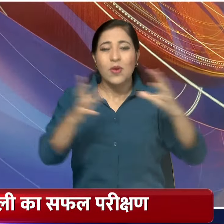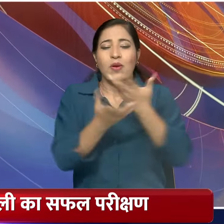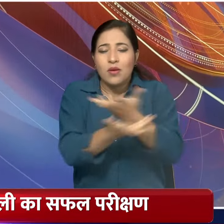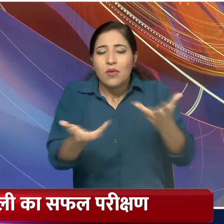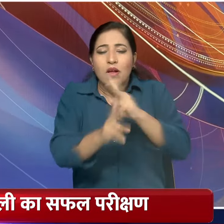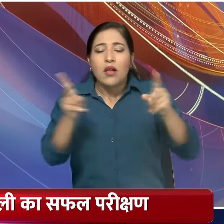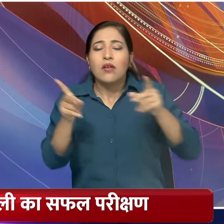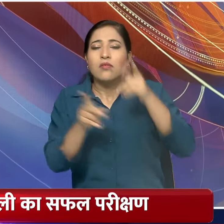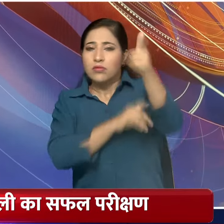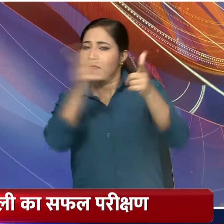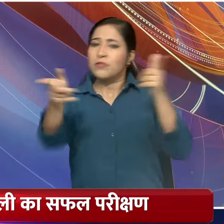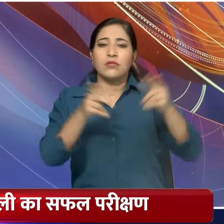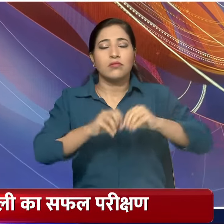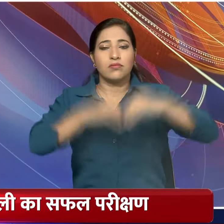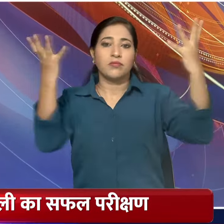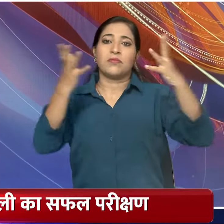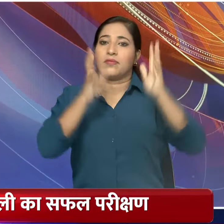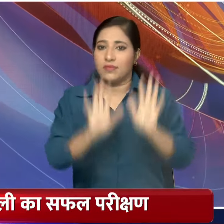होगी सक्षम।